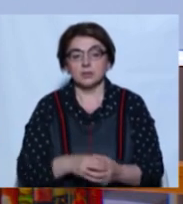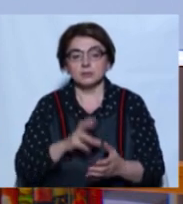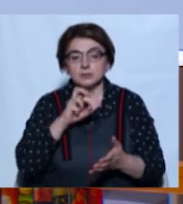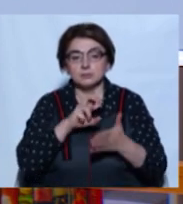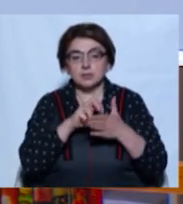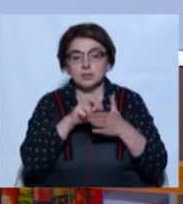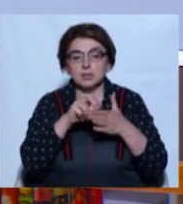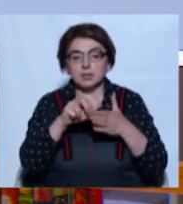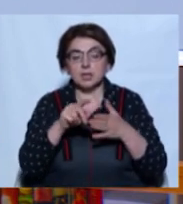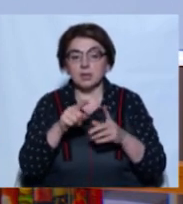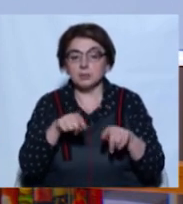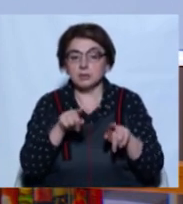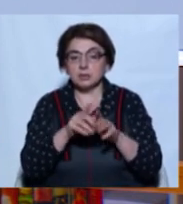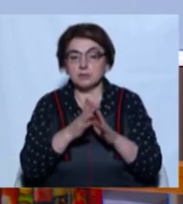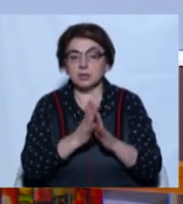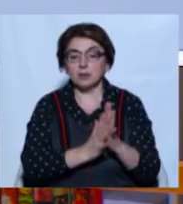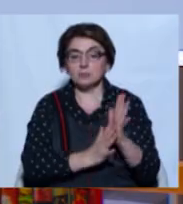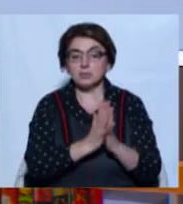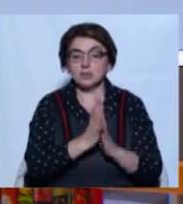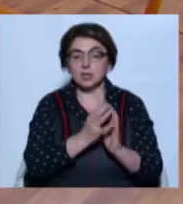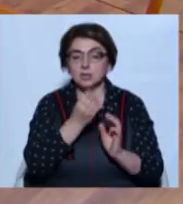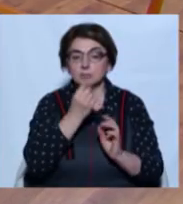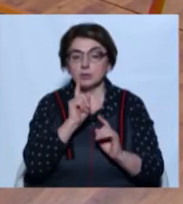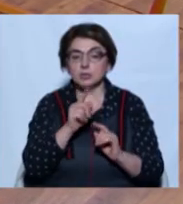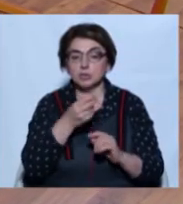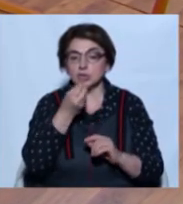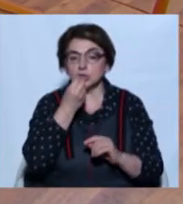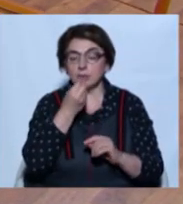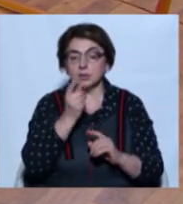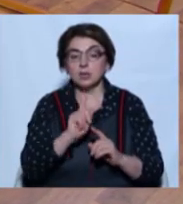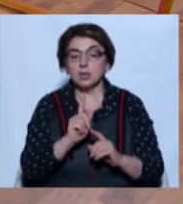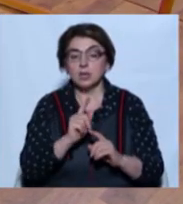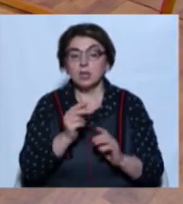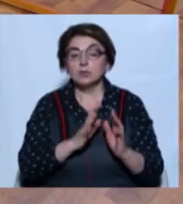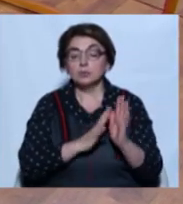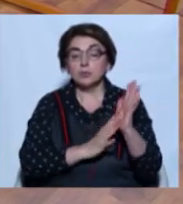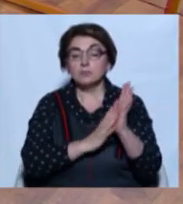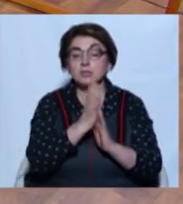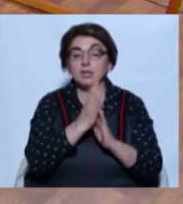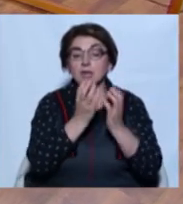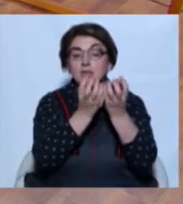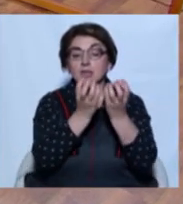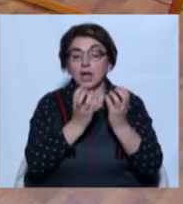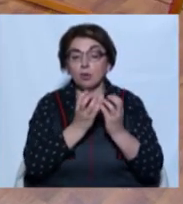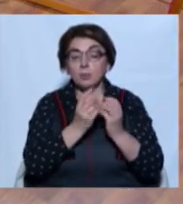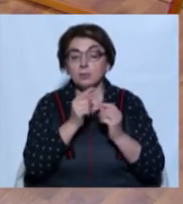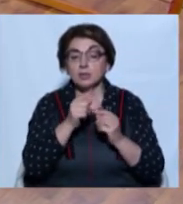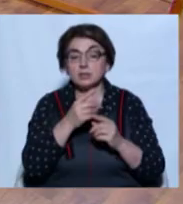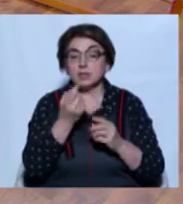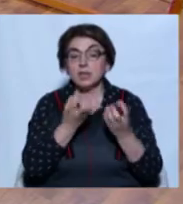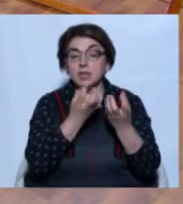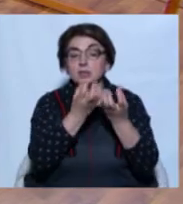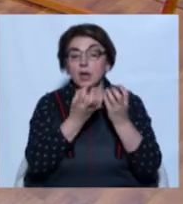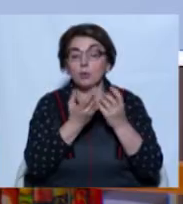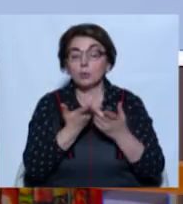მღრღნელებიც არიან მცენარის მჭამელები, რადგან ისინი იკვებებიან ძირითადად მცენარეთა ნაყოფებით, თანაც ისეთი